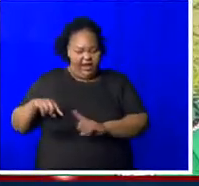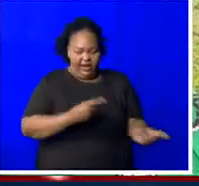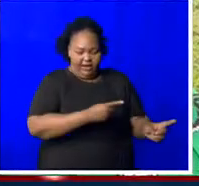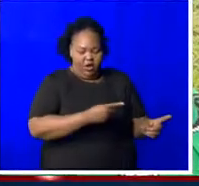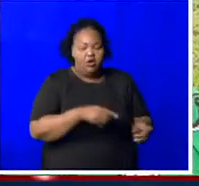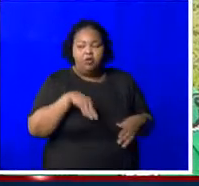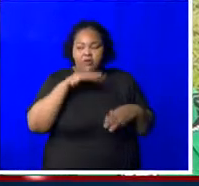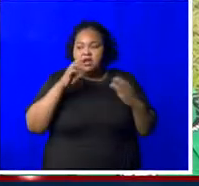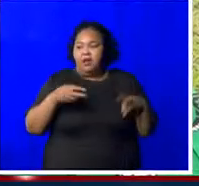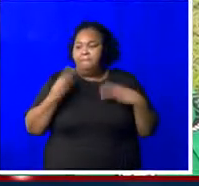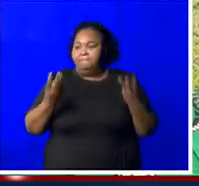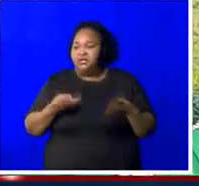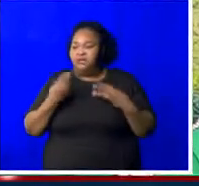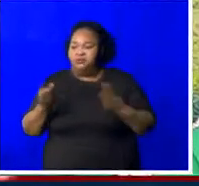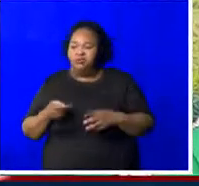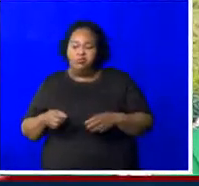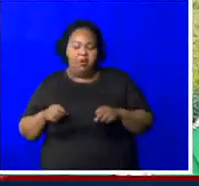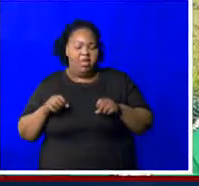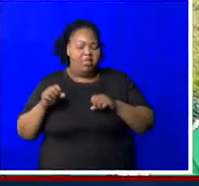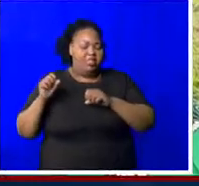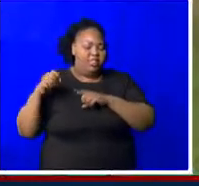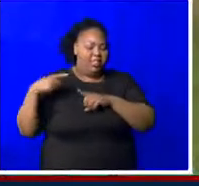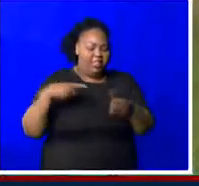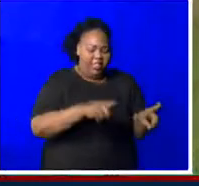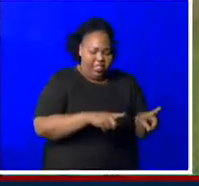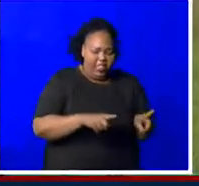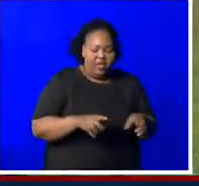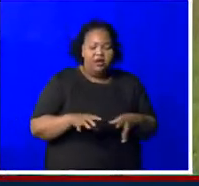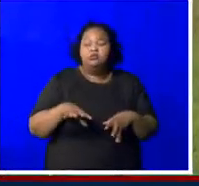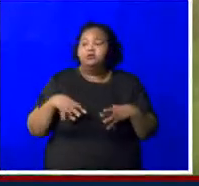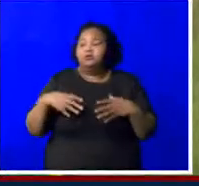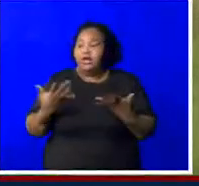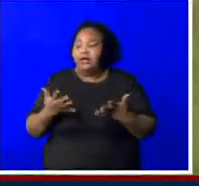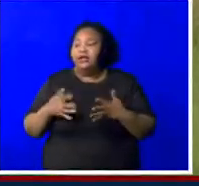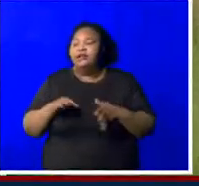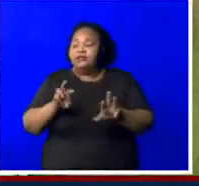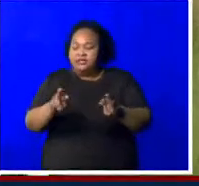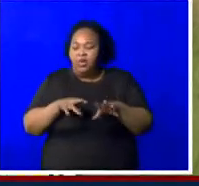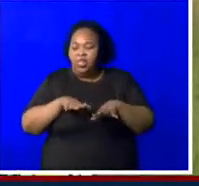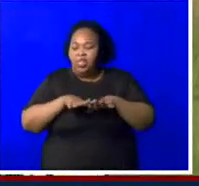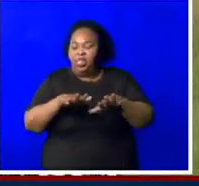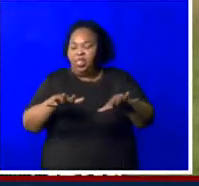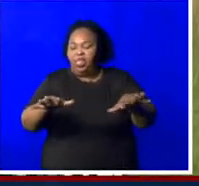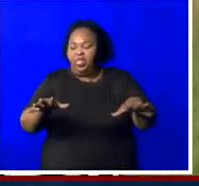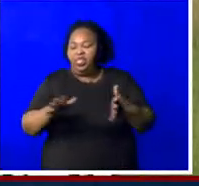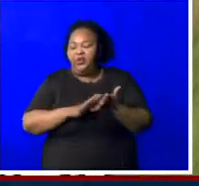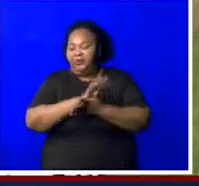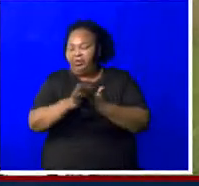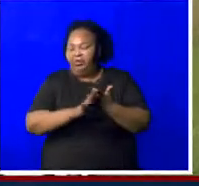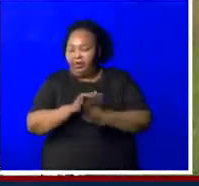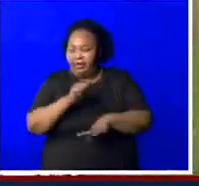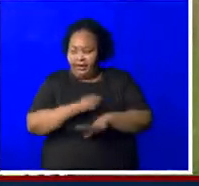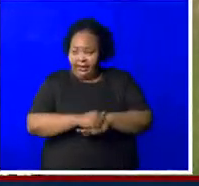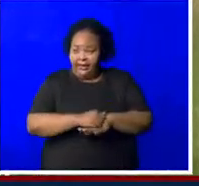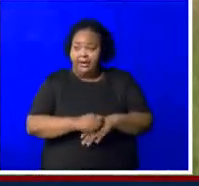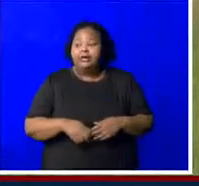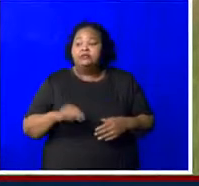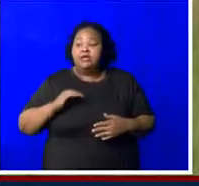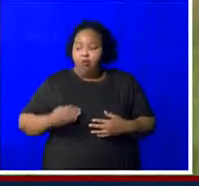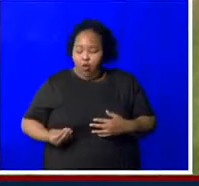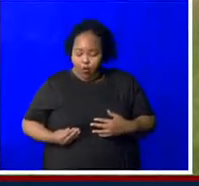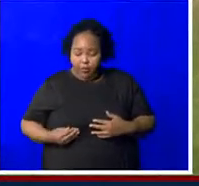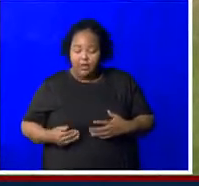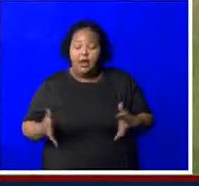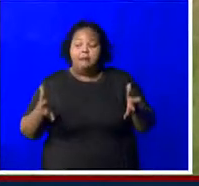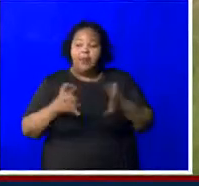ngesibomake sawuphakamisa lokuthi ngabe ngaba njani ukuthi sesingake sasihlangane sikhona ukuthi siyocela endlunkulu ukuthi sihambe